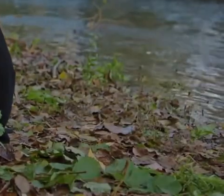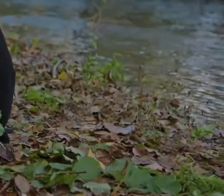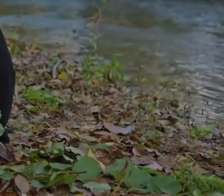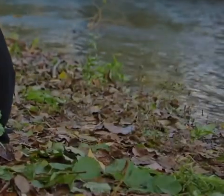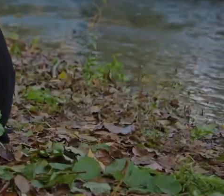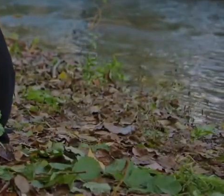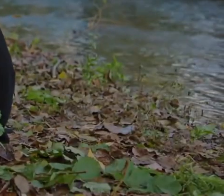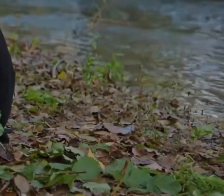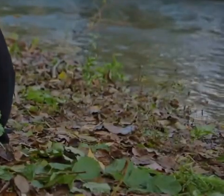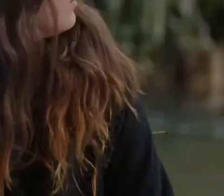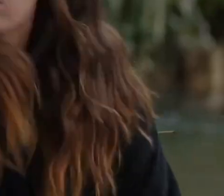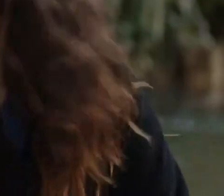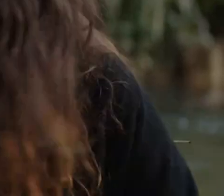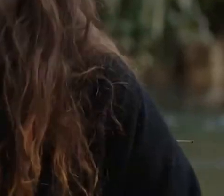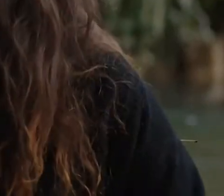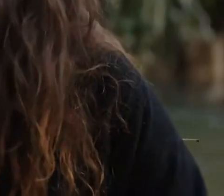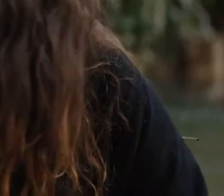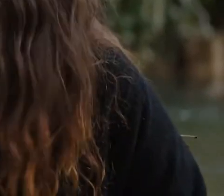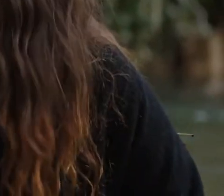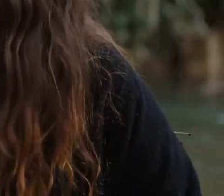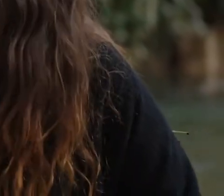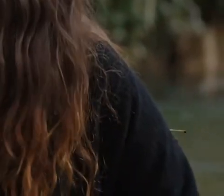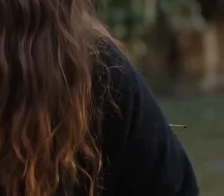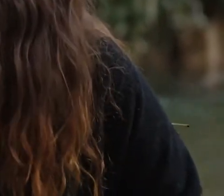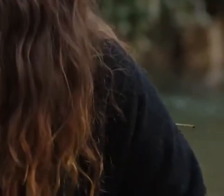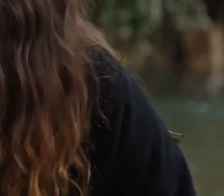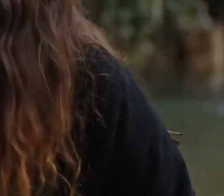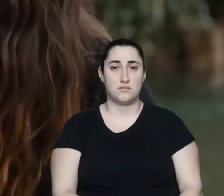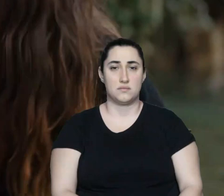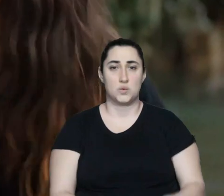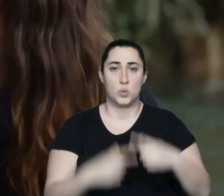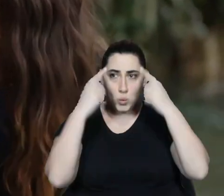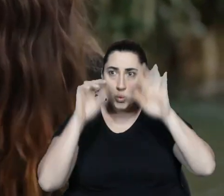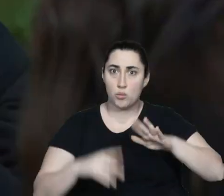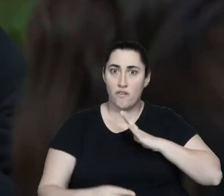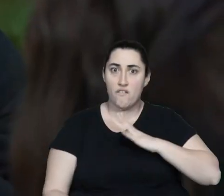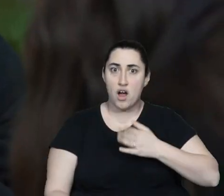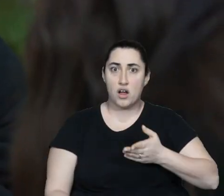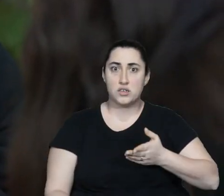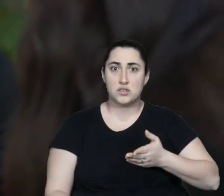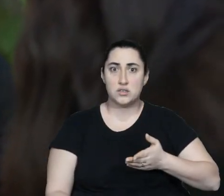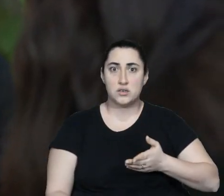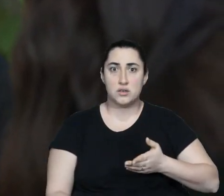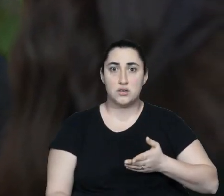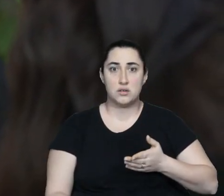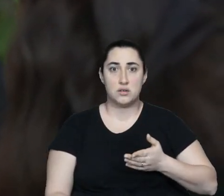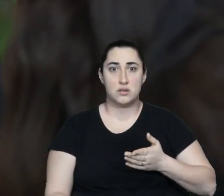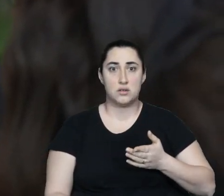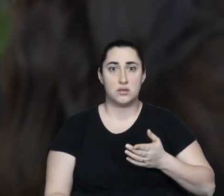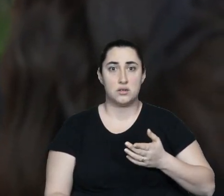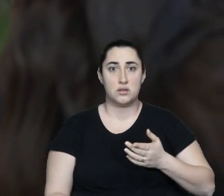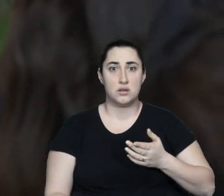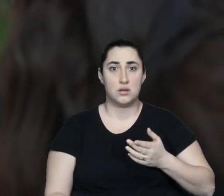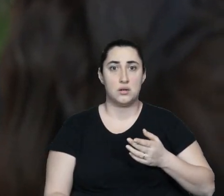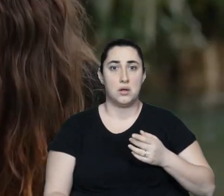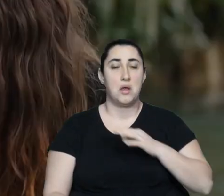Etrafa bakıyorlar. Nehrin kenarındalar. Aysu İsmail'in yakasına yapıştı. Kurt mu var bu ormanda? Boynuzu dağ